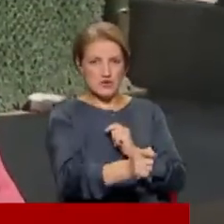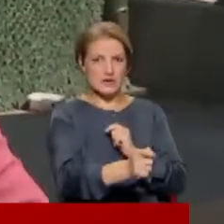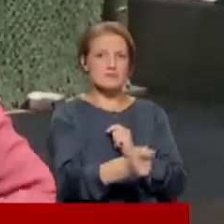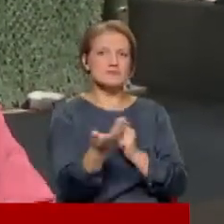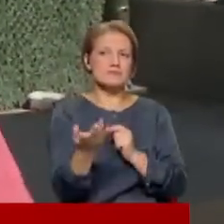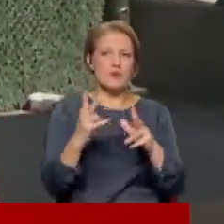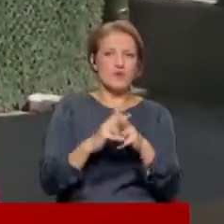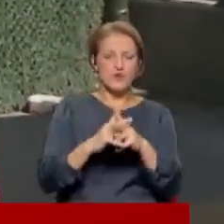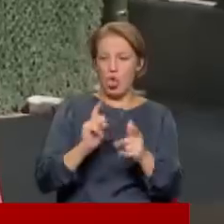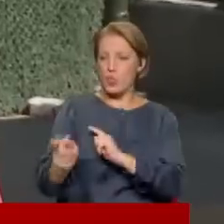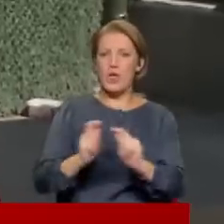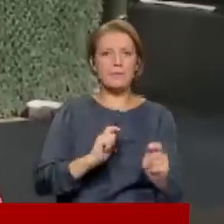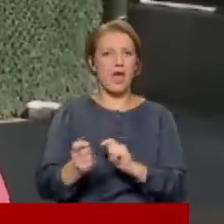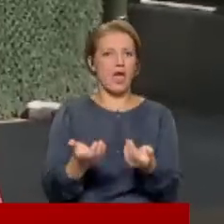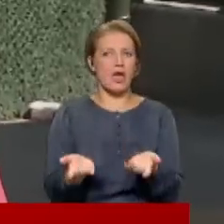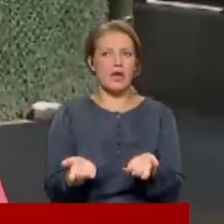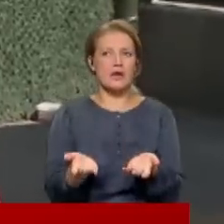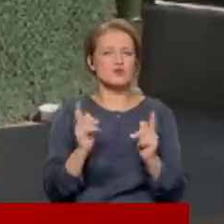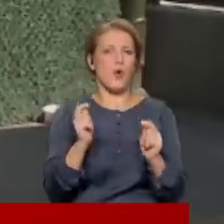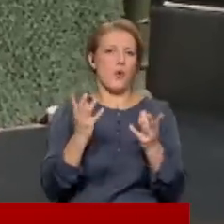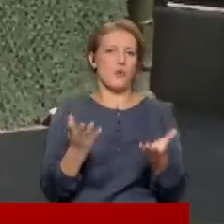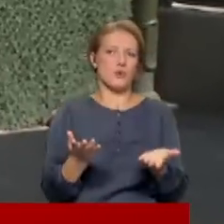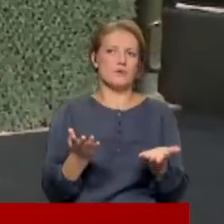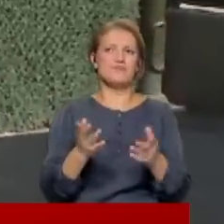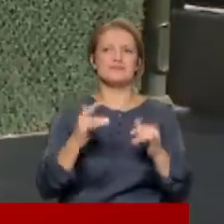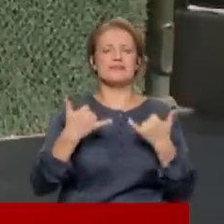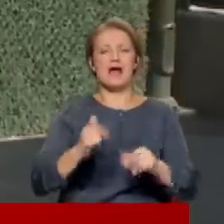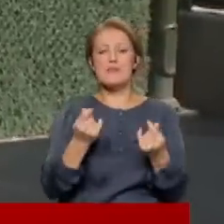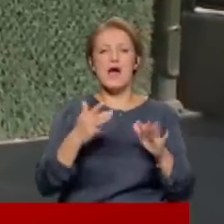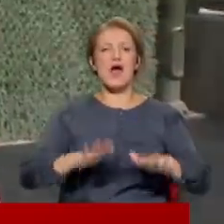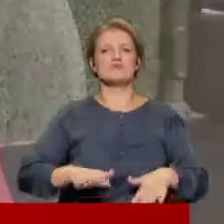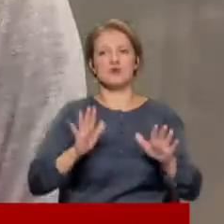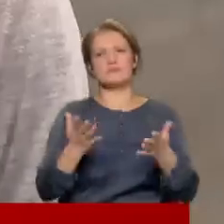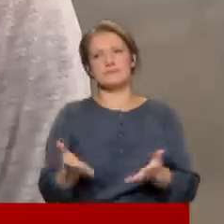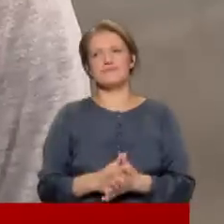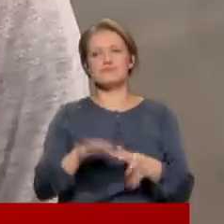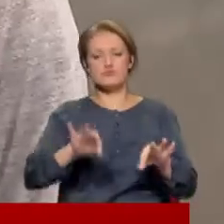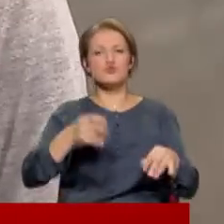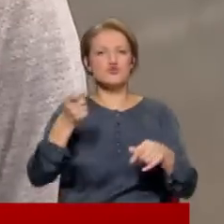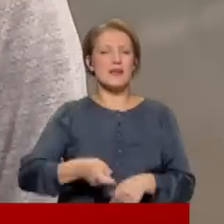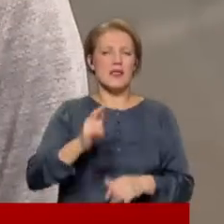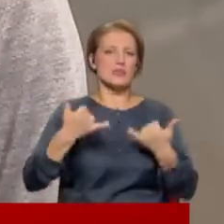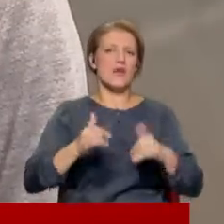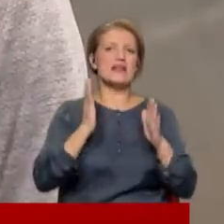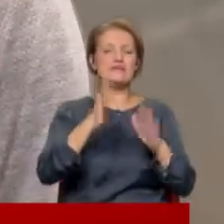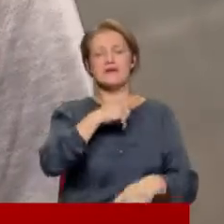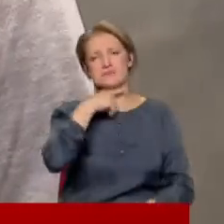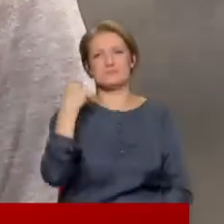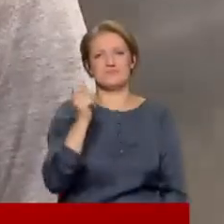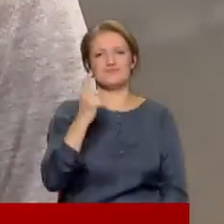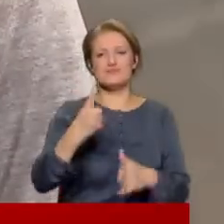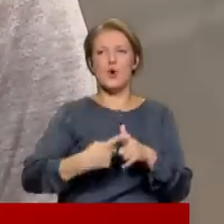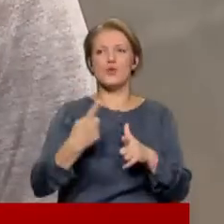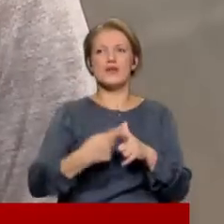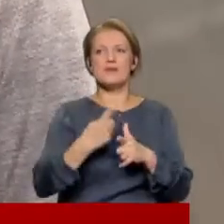vereceksiniz, faturanızı ödeyeceksiniz. Zor yani. Tatile kalmıyor. Maalesef kalmadı. Bu şartlarda tatile gitmek imkansız. Bir